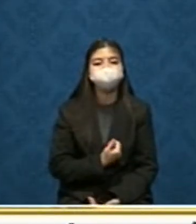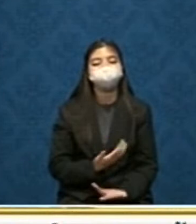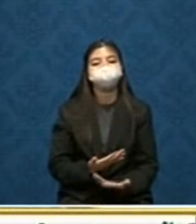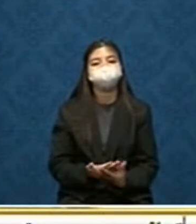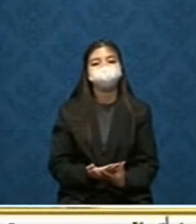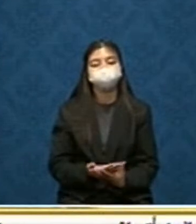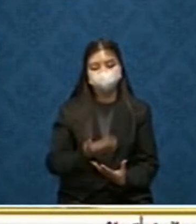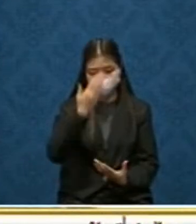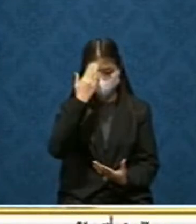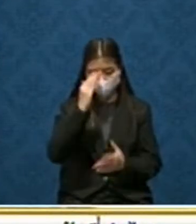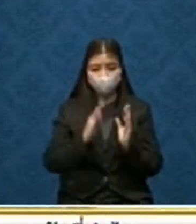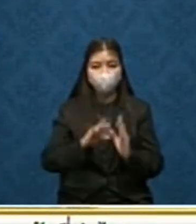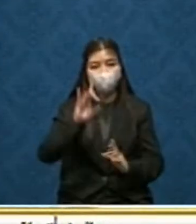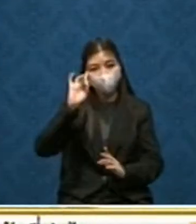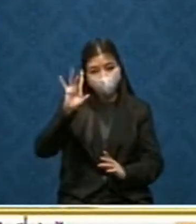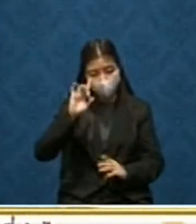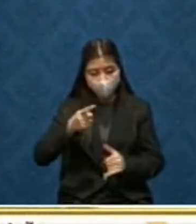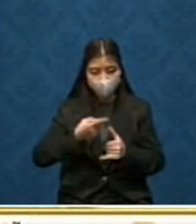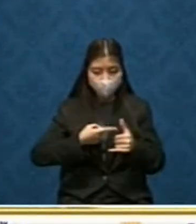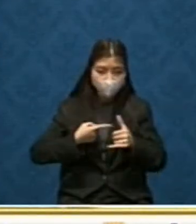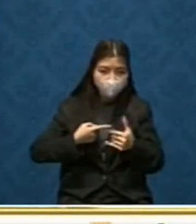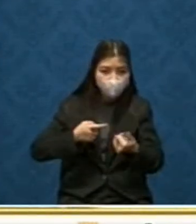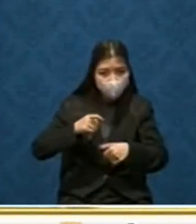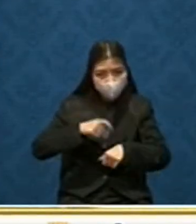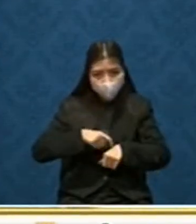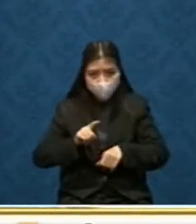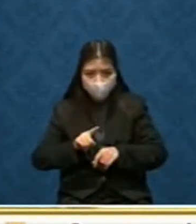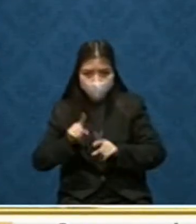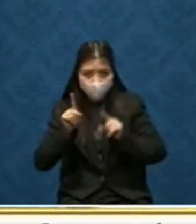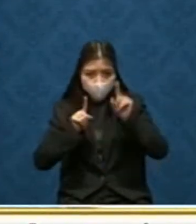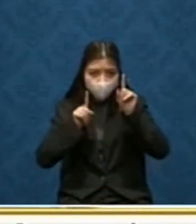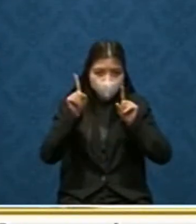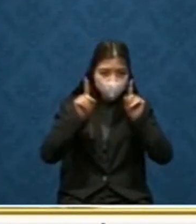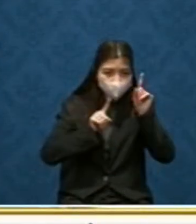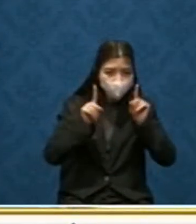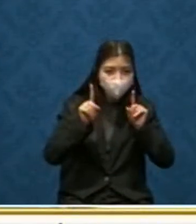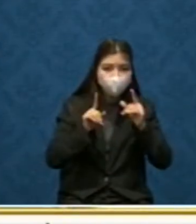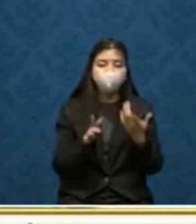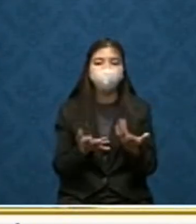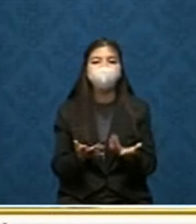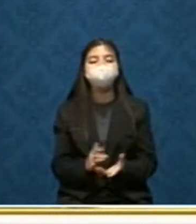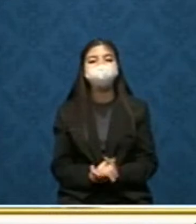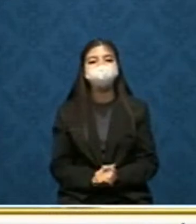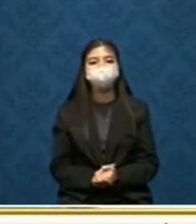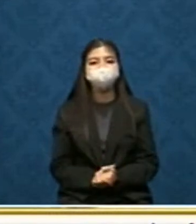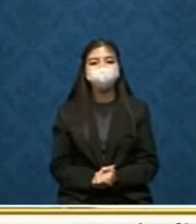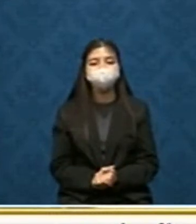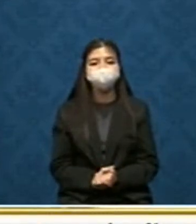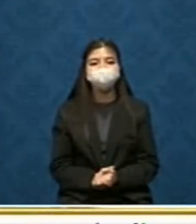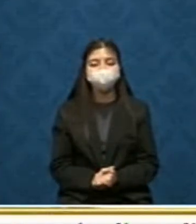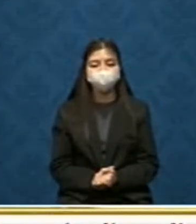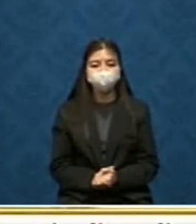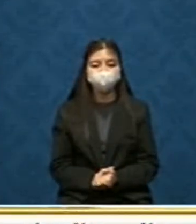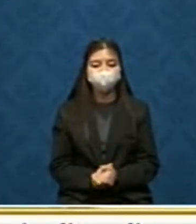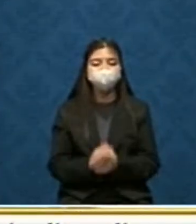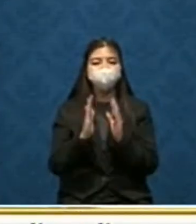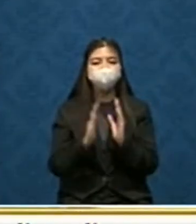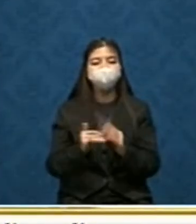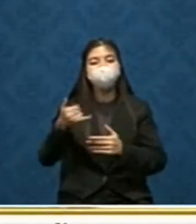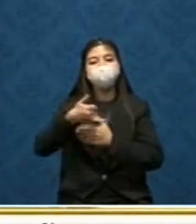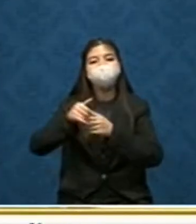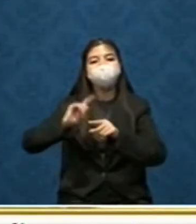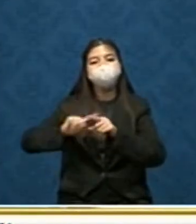คนบ้าคลงมจะมาค่าแล้เมไ่วัี้เพิ่งเจอแบบนี้อจรกรณขามชาิมจะเลนเอา